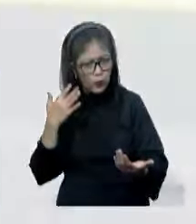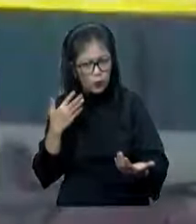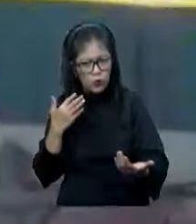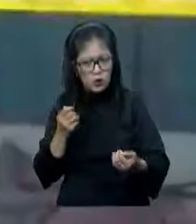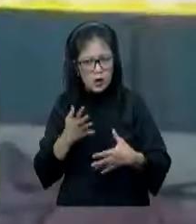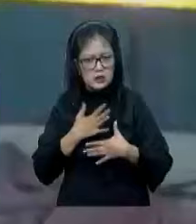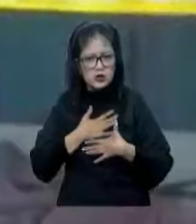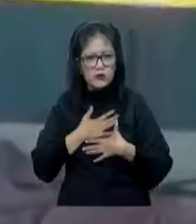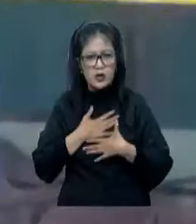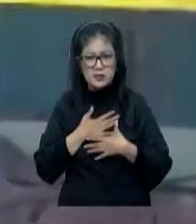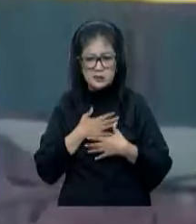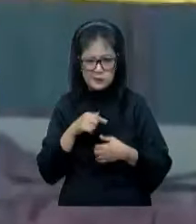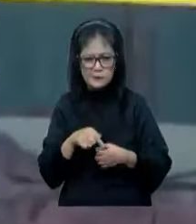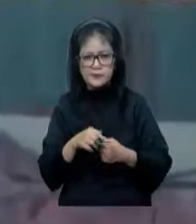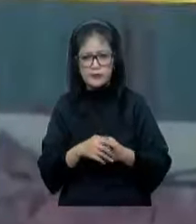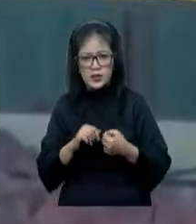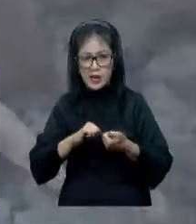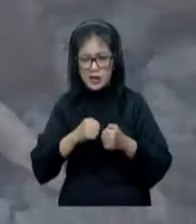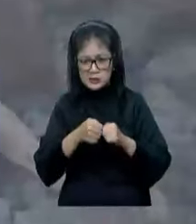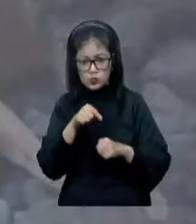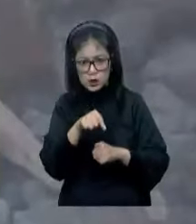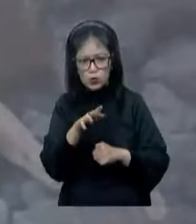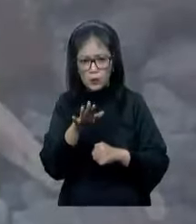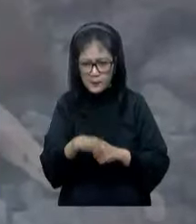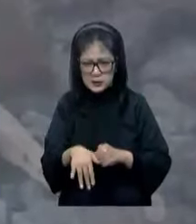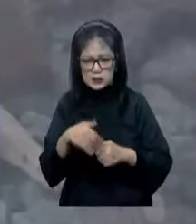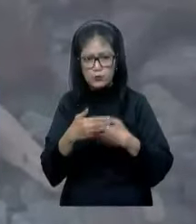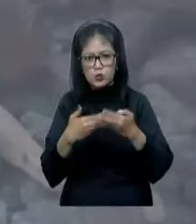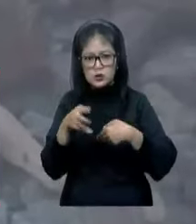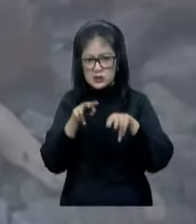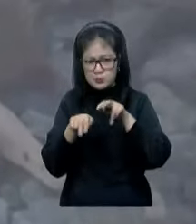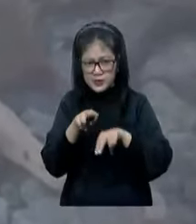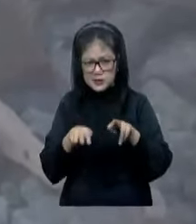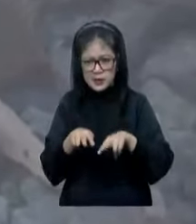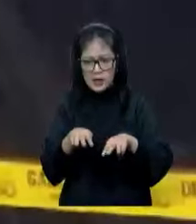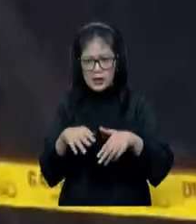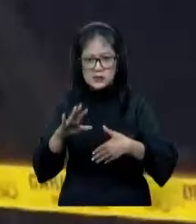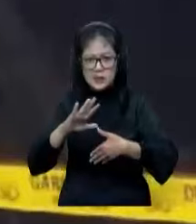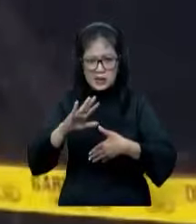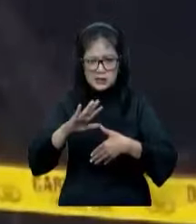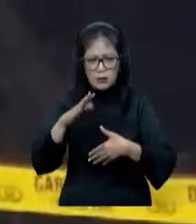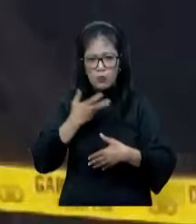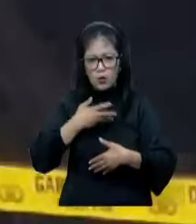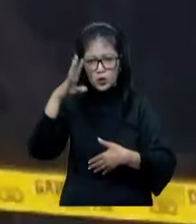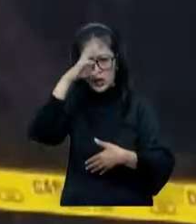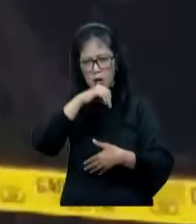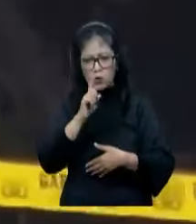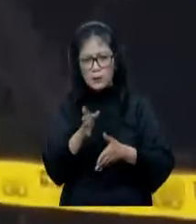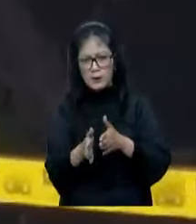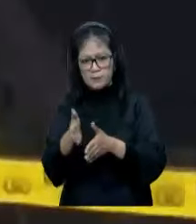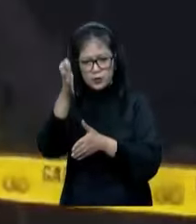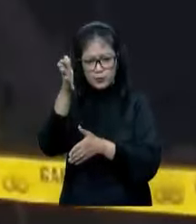astagfirullahaladzim. Kasus ini masih dalam penyelidikan Satreskrim Polresta Cilacap untuk mengetahui penyebab robohnya dinding